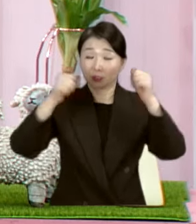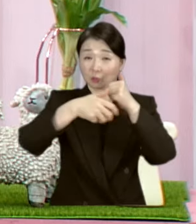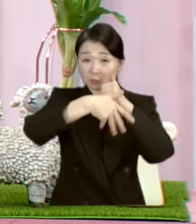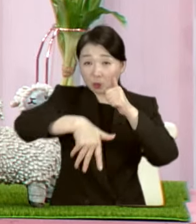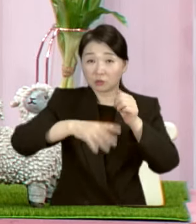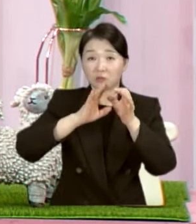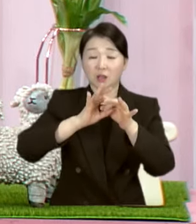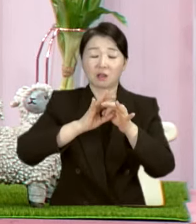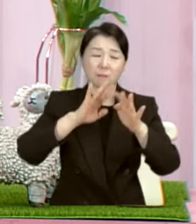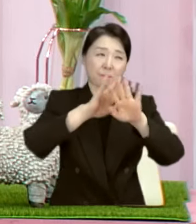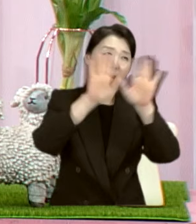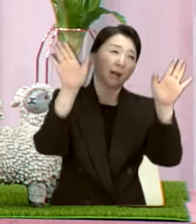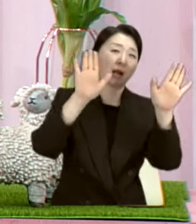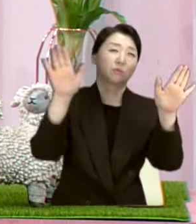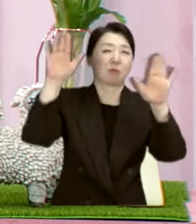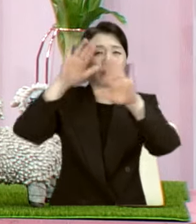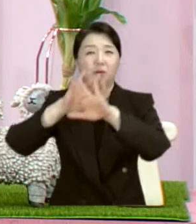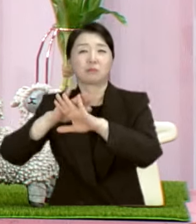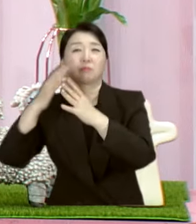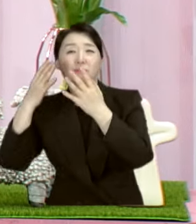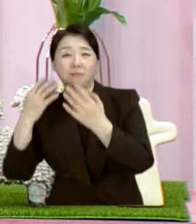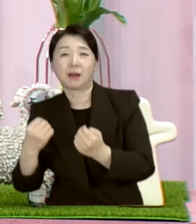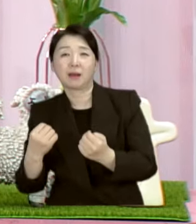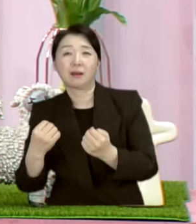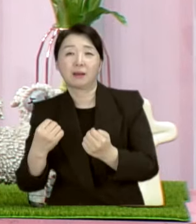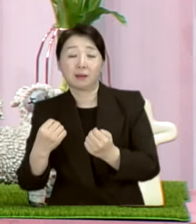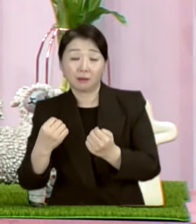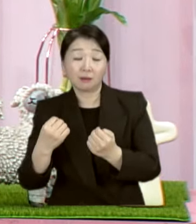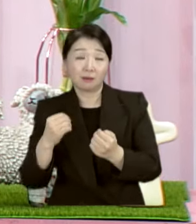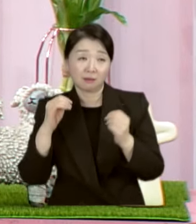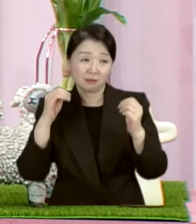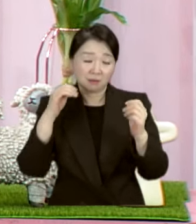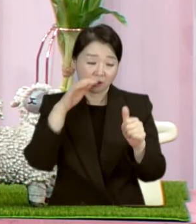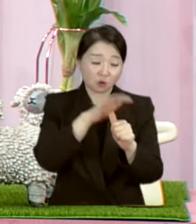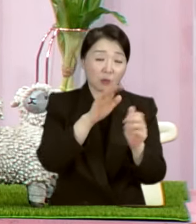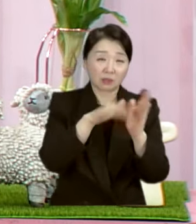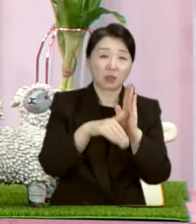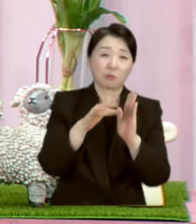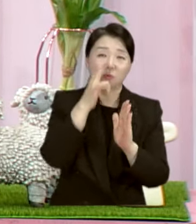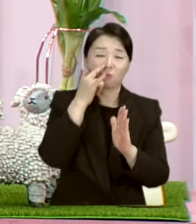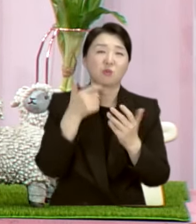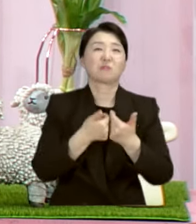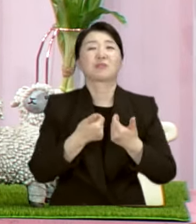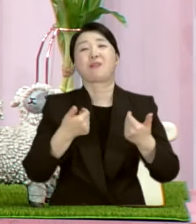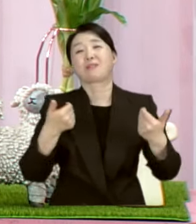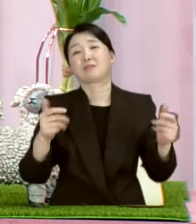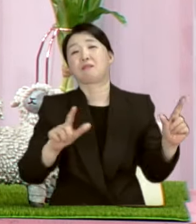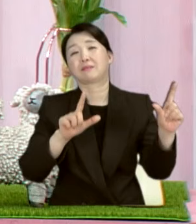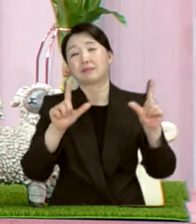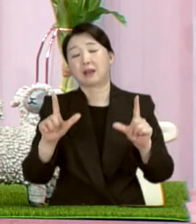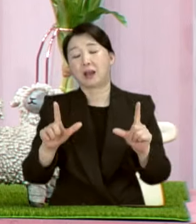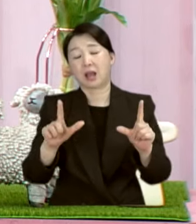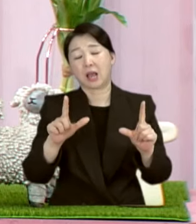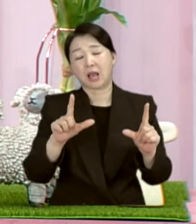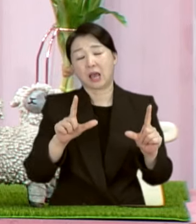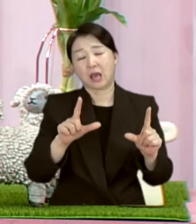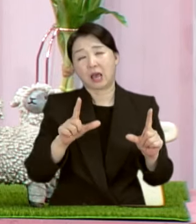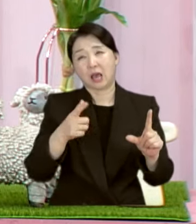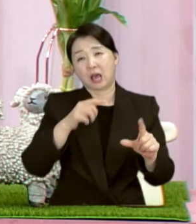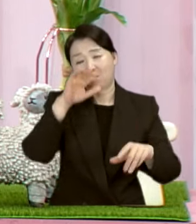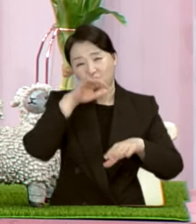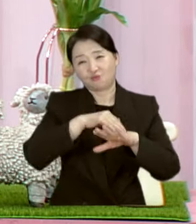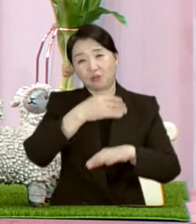스포츠계는 밝은 면보다 어두운 면이 굉장히 많아요. 아, 그래요? 네. 어렸을 때부터 부모님과 떨어져서 힘든 훈련을